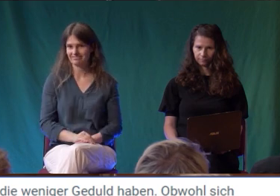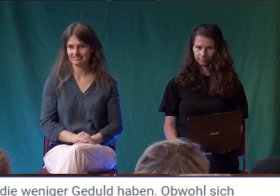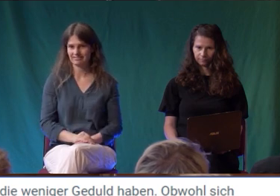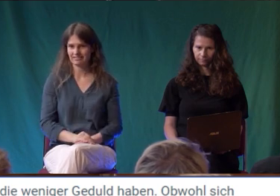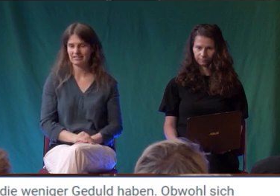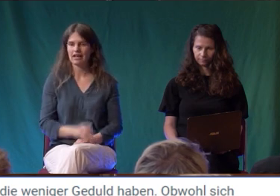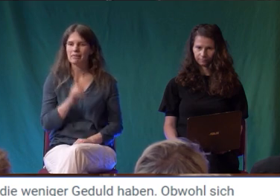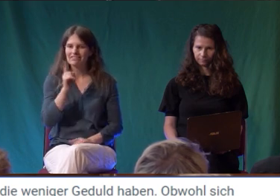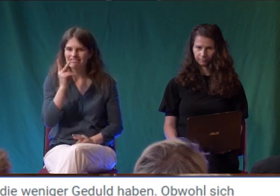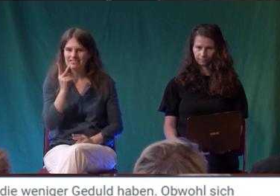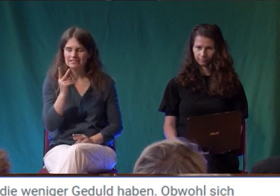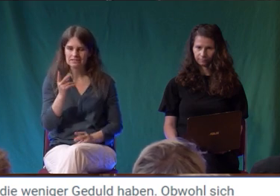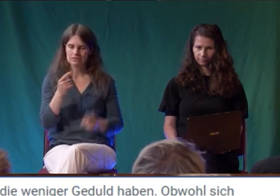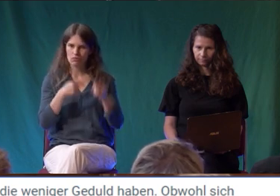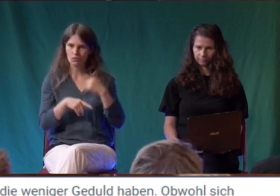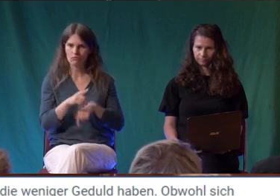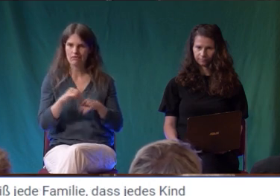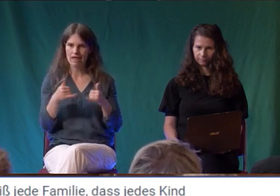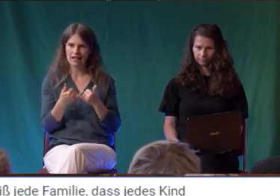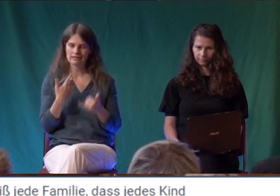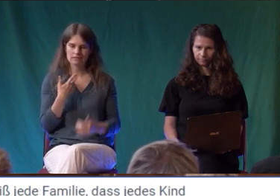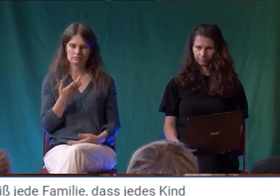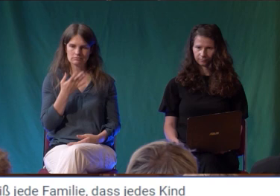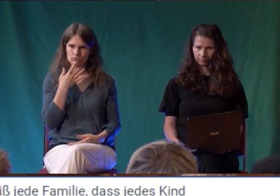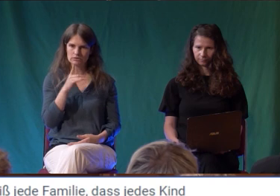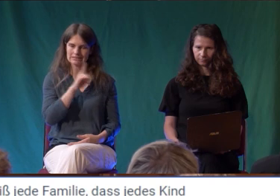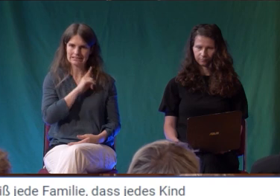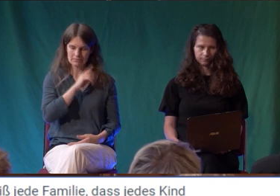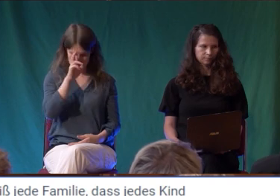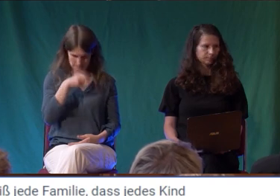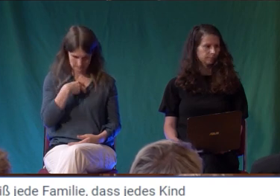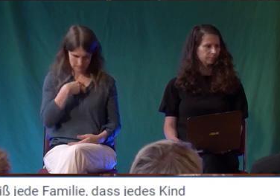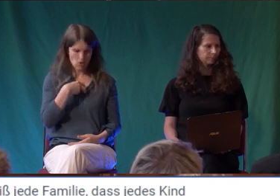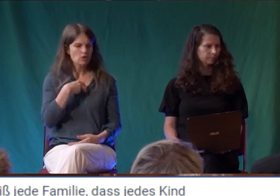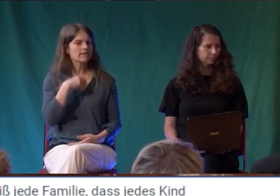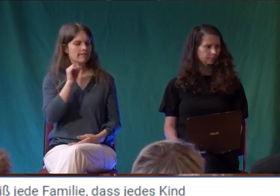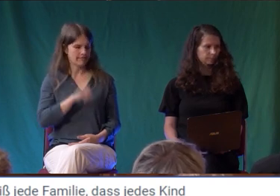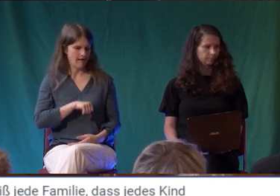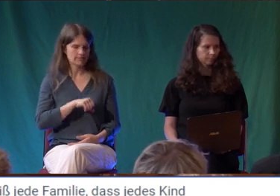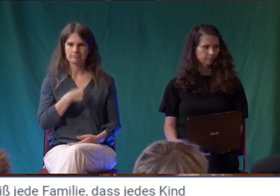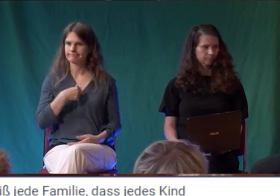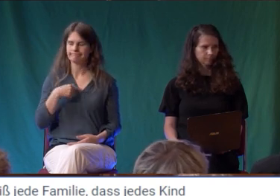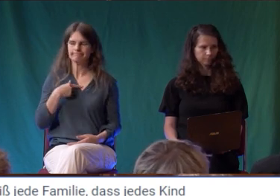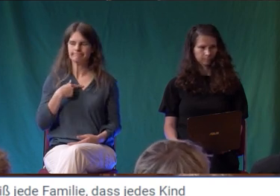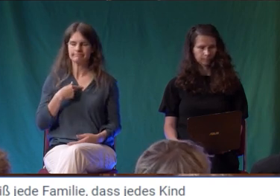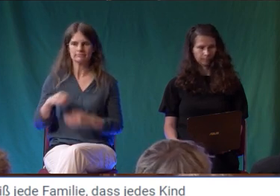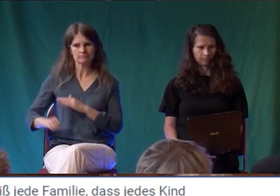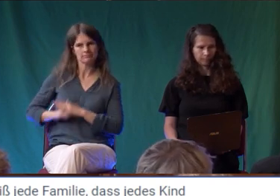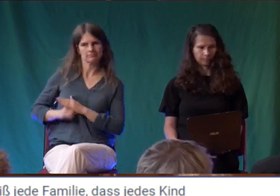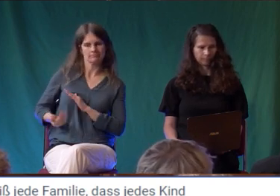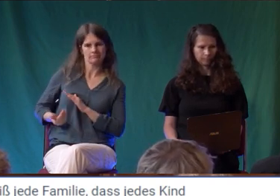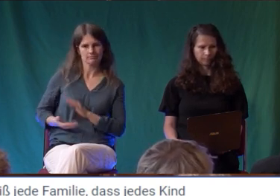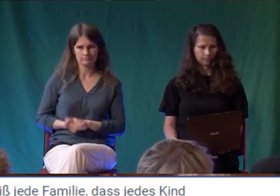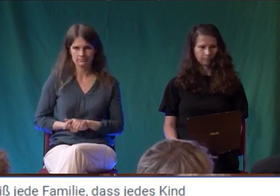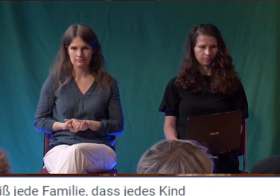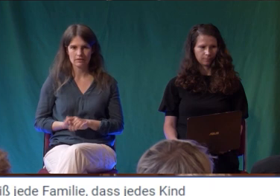aber Eltern müssen eben sagen können das ist ein Part da brauche ich jetzt Unterstützung und gerade im ersten Lebensjahr verändert